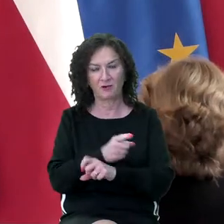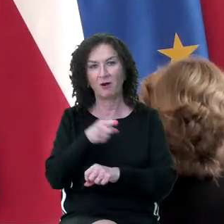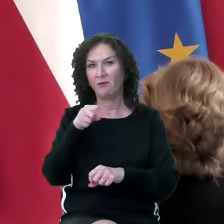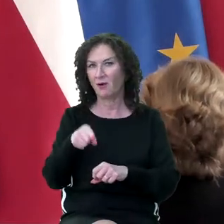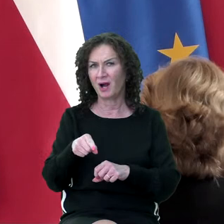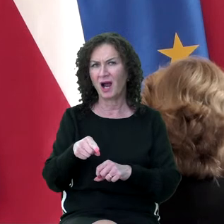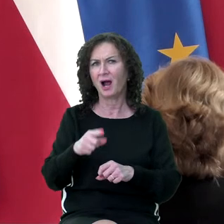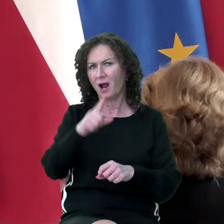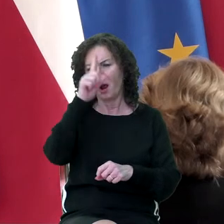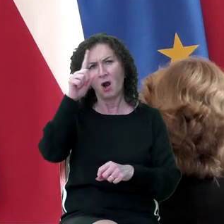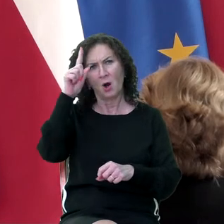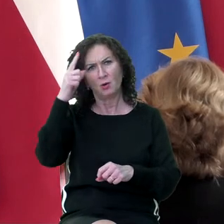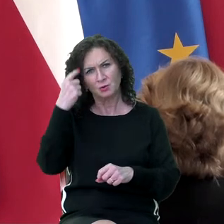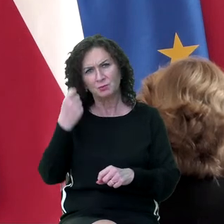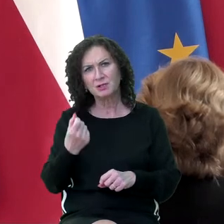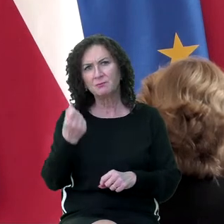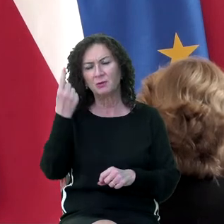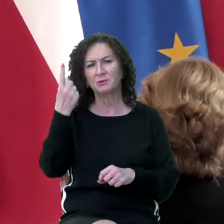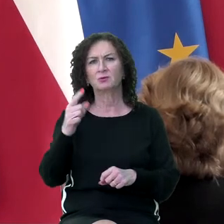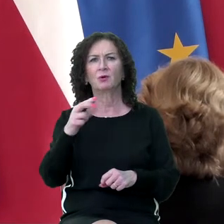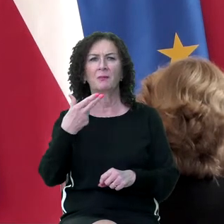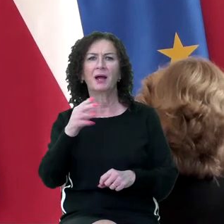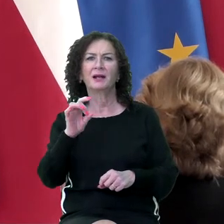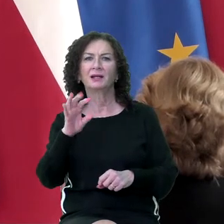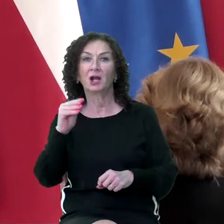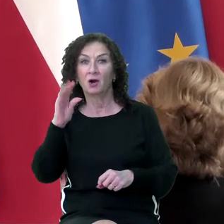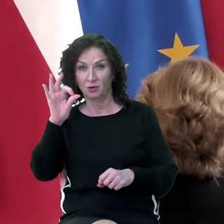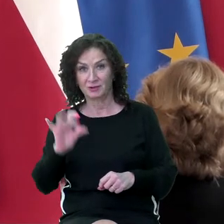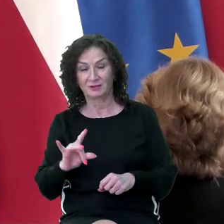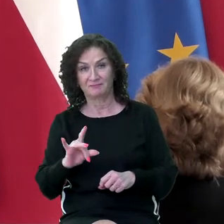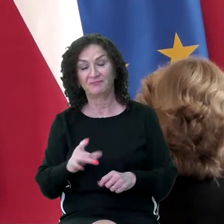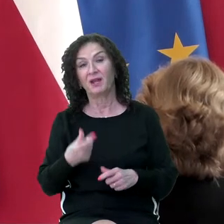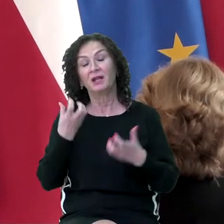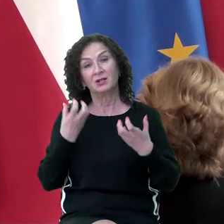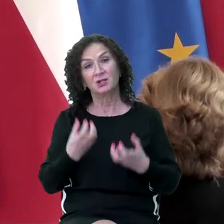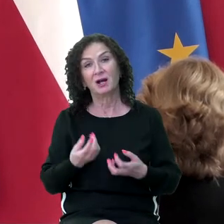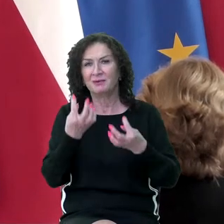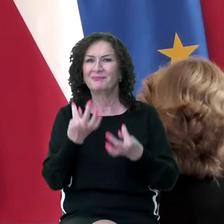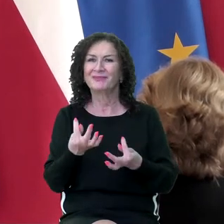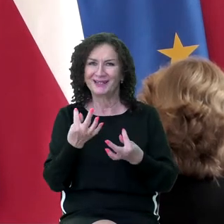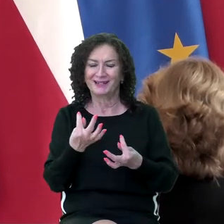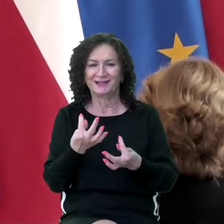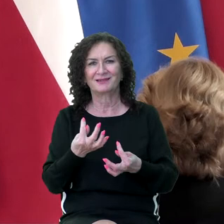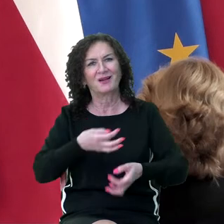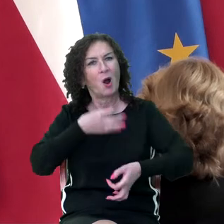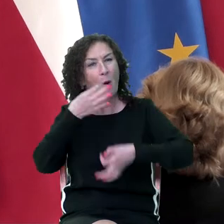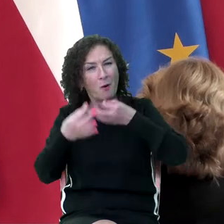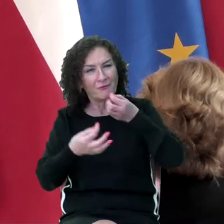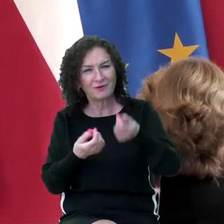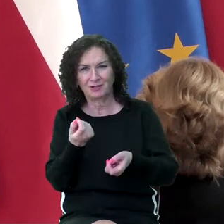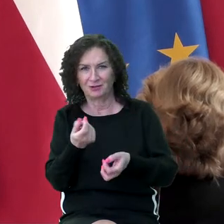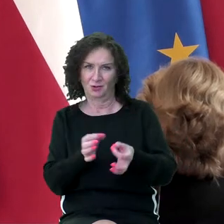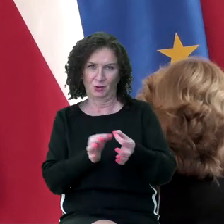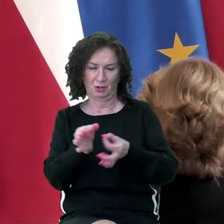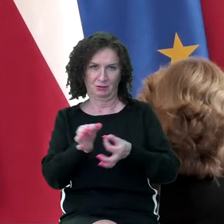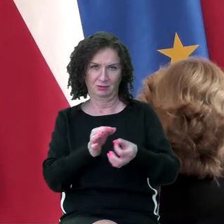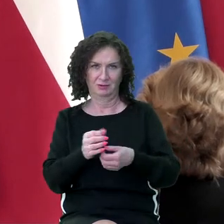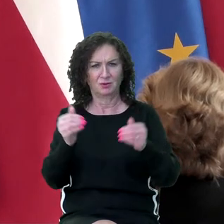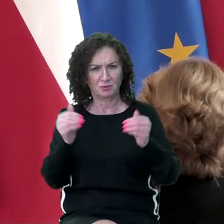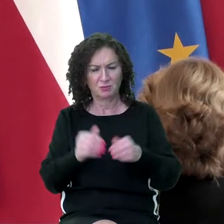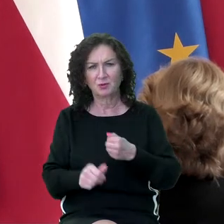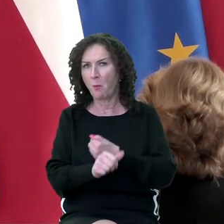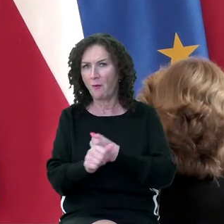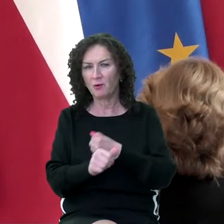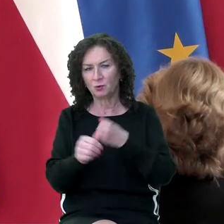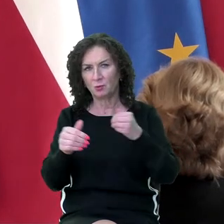powiedzieć trochę o tej, także trochę historii, ale to, co sprawia, że możemy działać sprawniej i szybciej. Rozpoczęliśmy tę